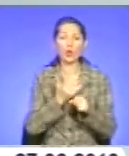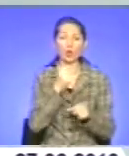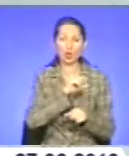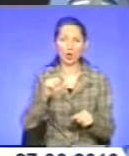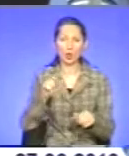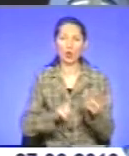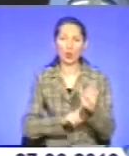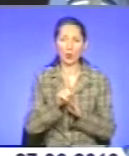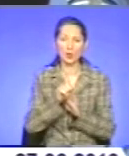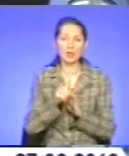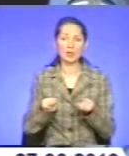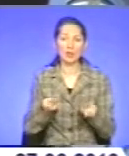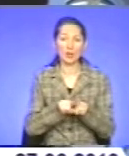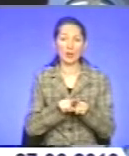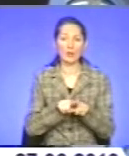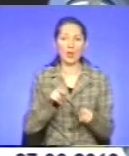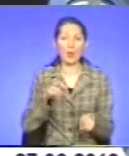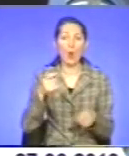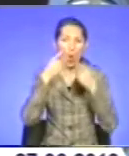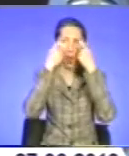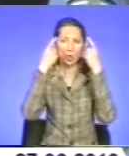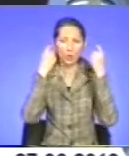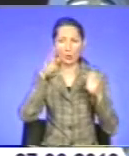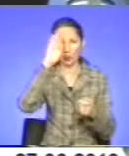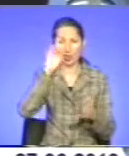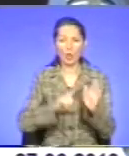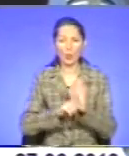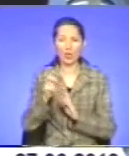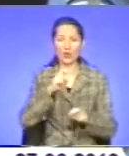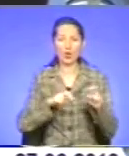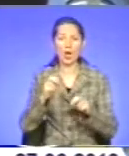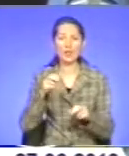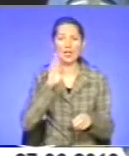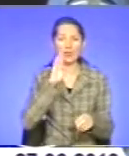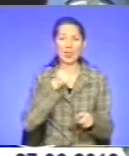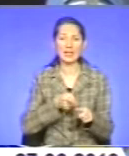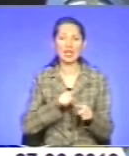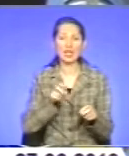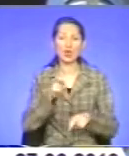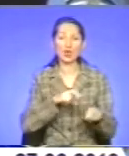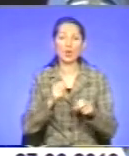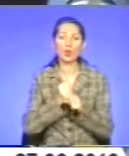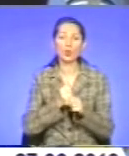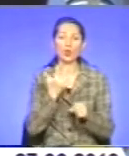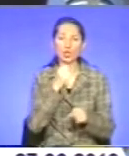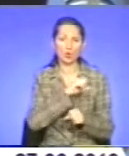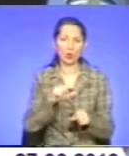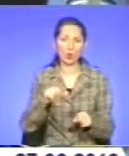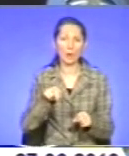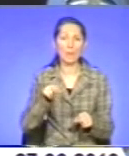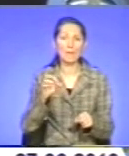По оголошеннях почав шукати дівчат, які шукали роботу за кордоном. Подальше йому при зустрічі з